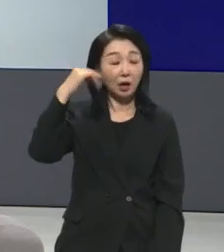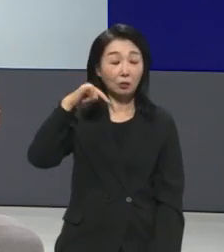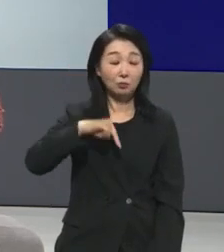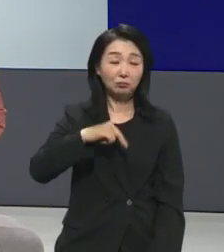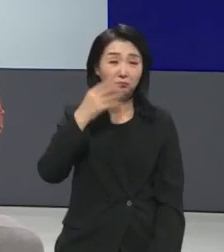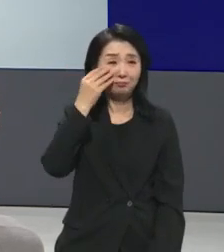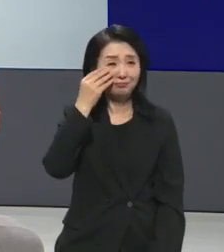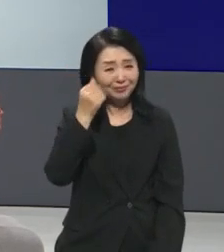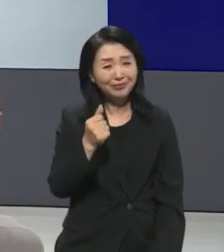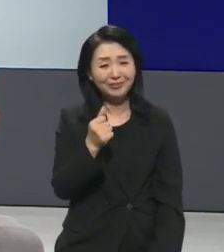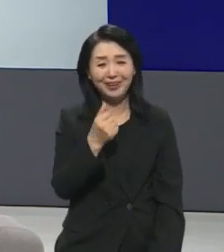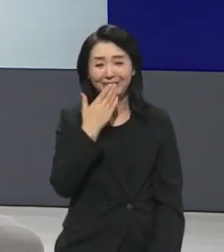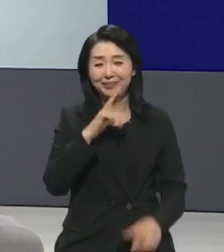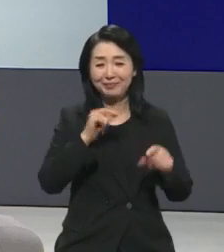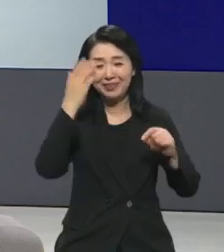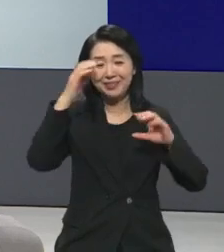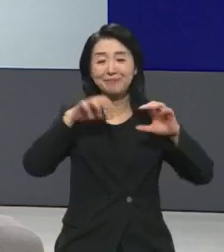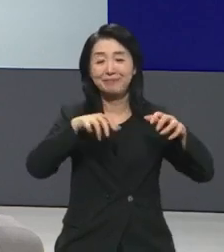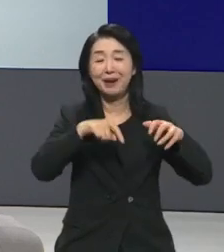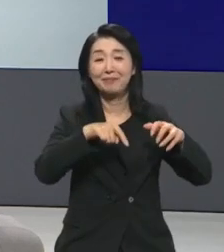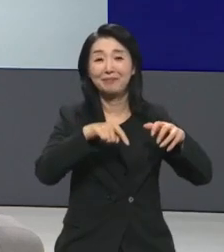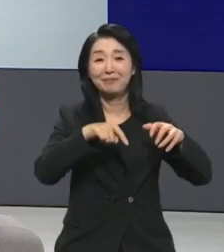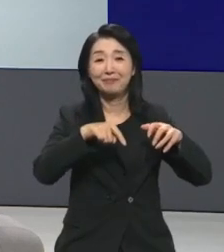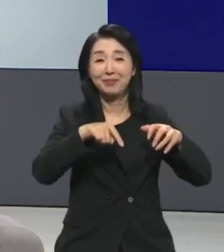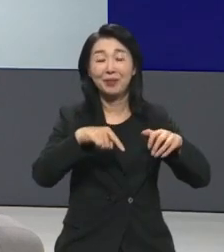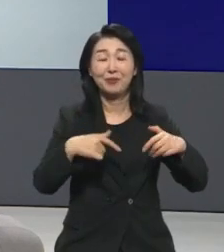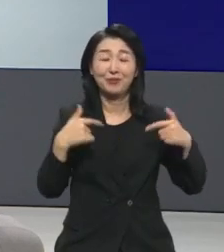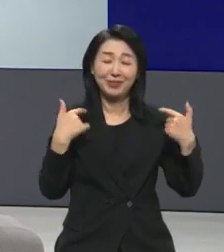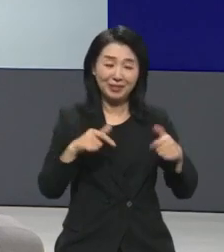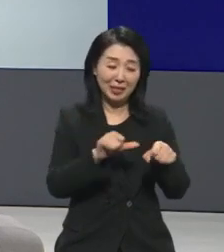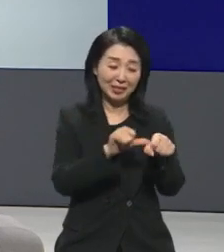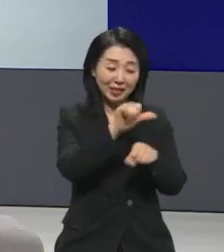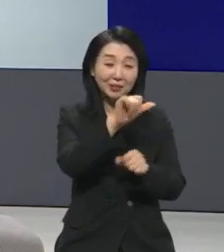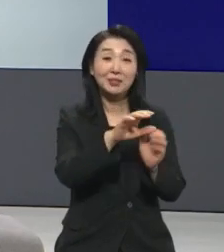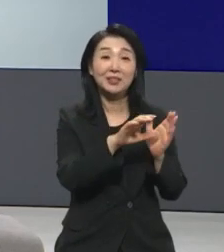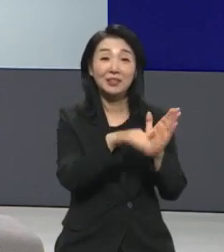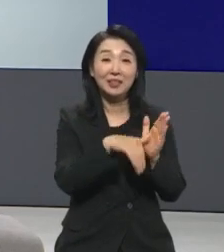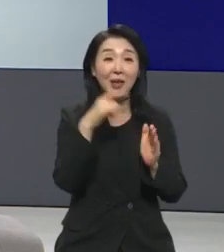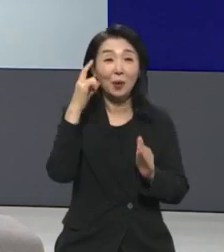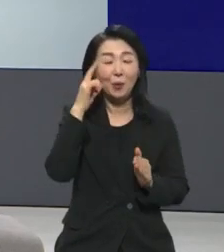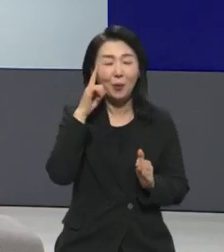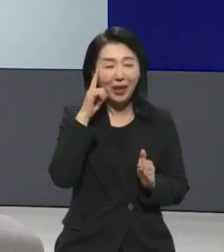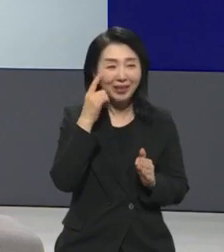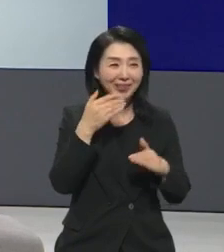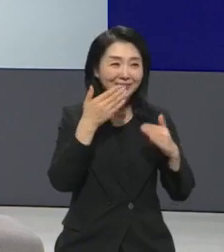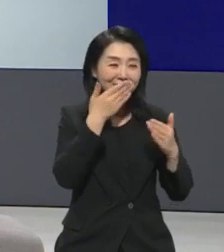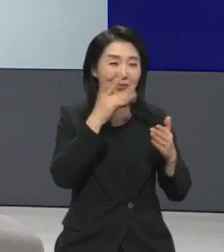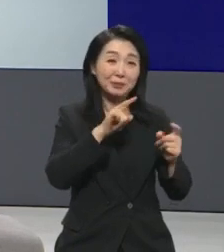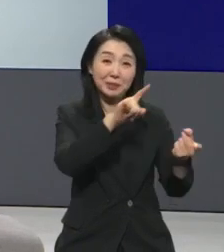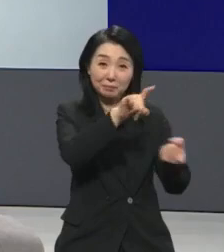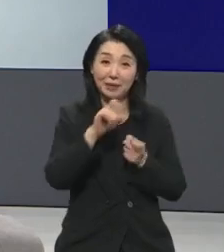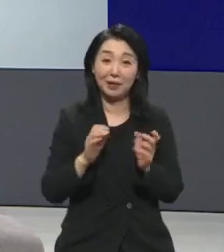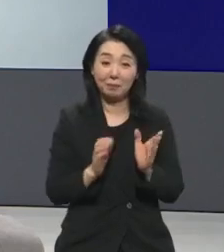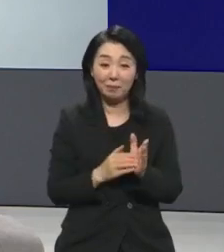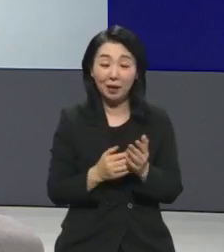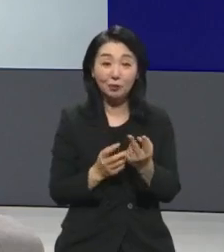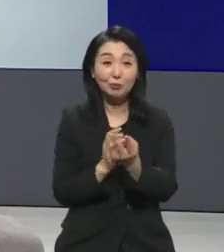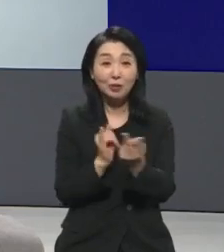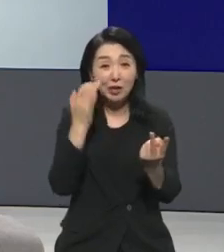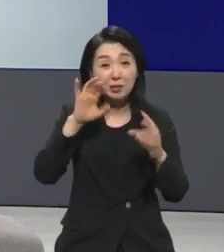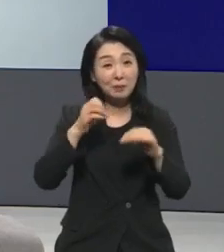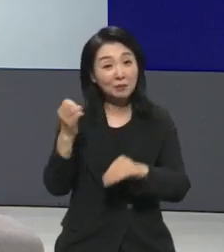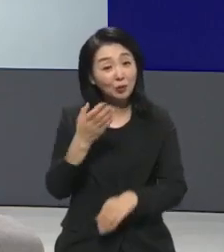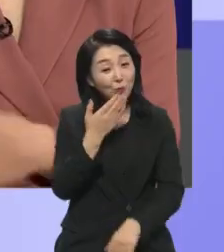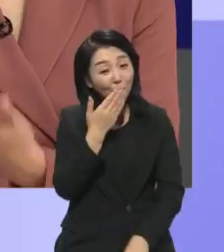참 익숙한 음식이죠. 저희 보도국에도 늘 저녁 5시만 되면 탕비실에 배달이 오는데 우리 앵커들은 김밥 자주